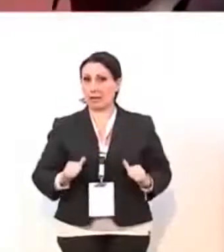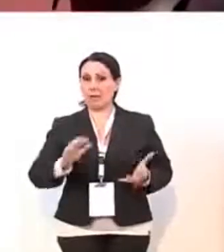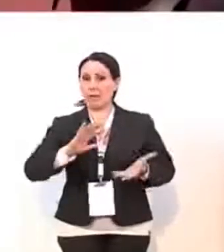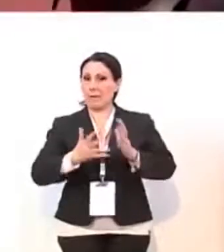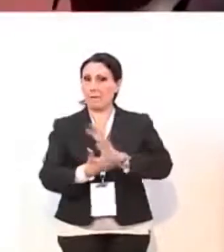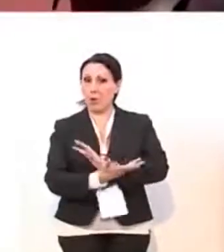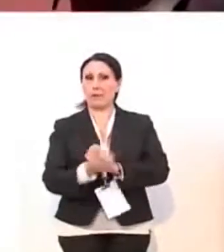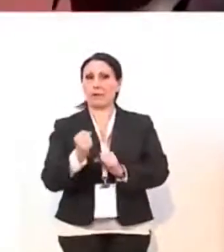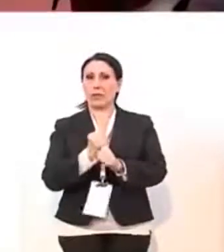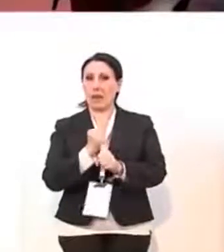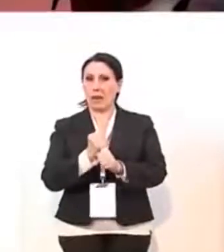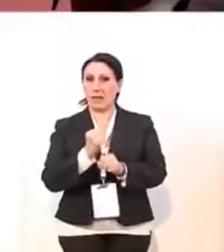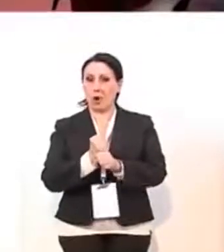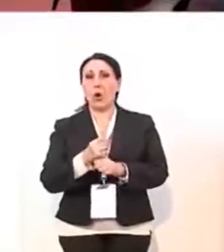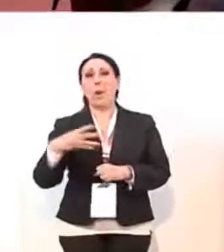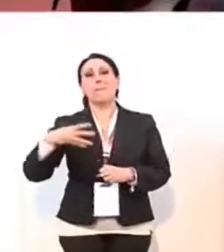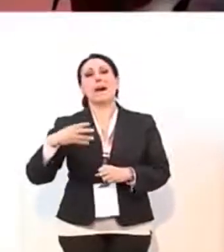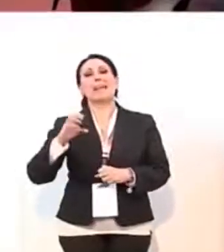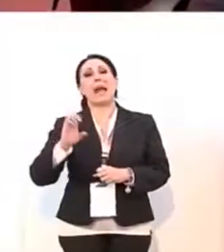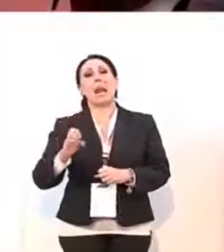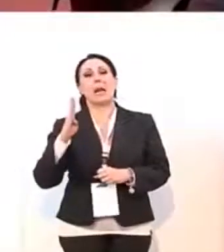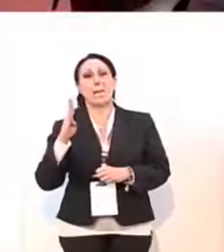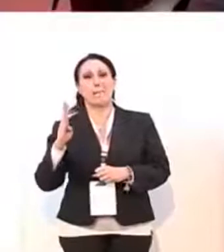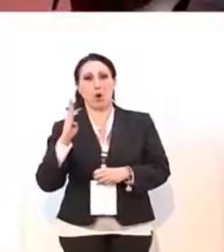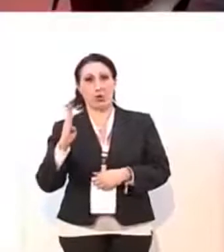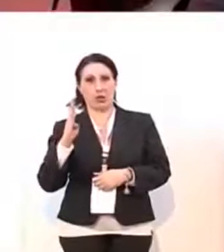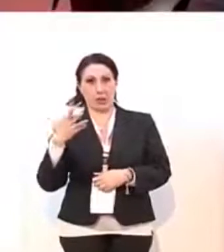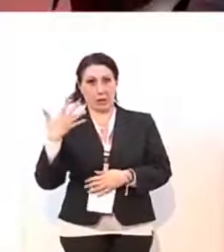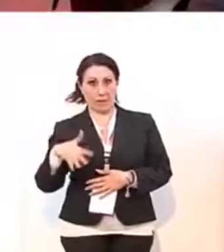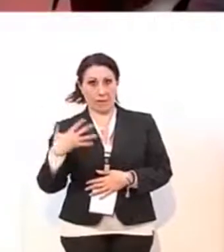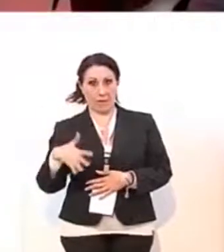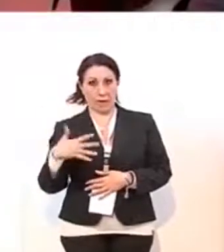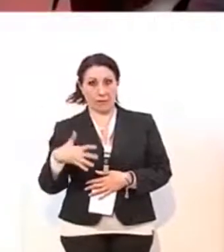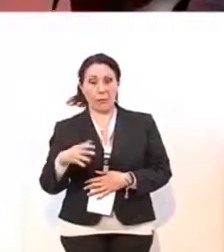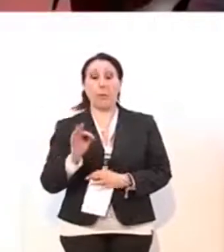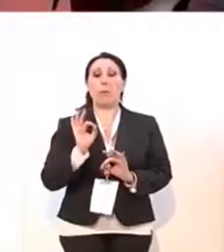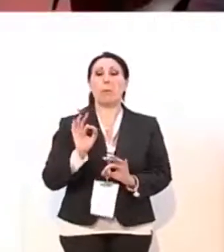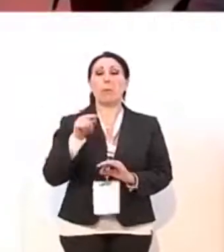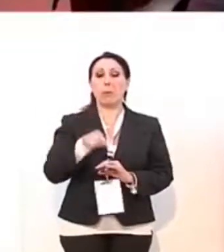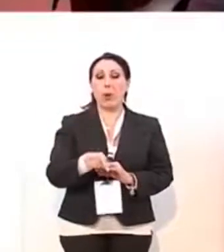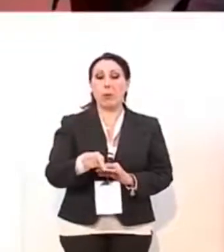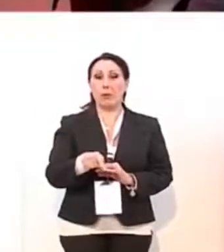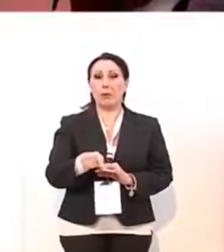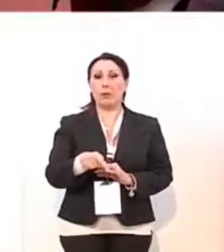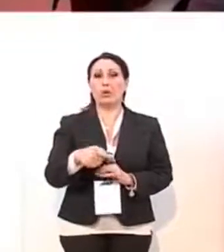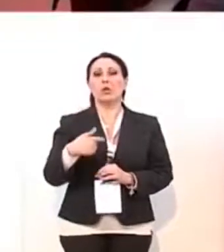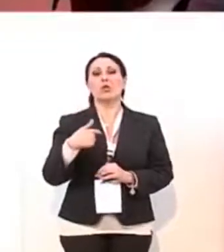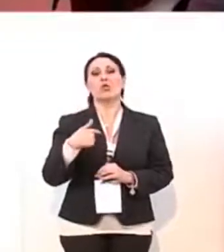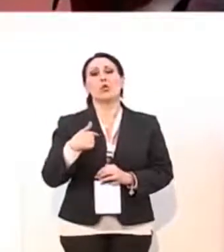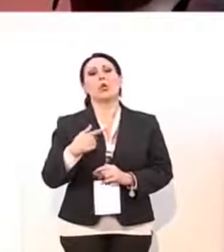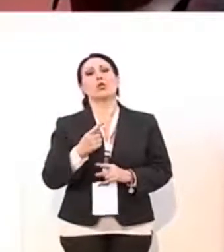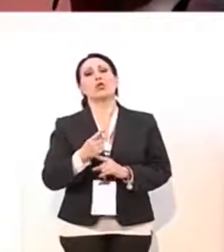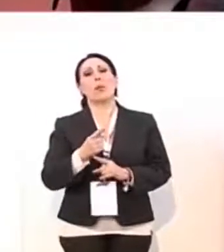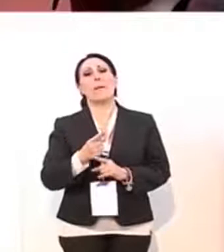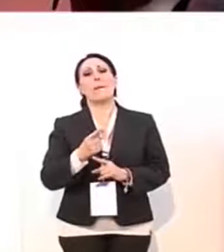Maria Elena Boschi ha portato in porto nelle ultime settimane, che dice esattamente questo. Noi dobbiamo